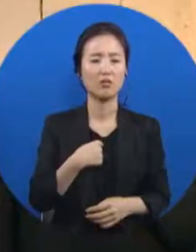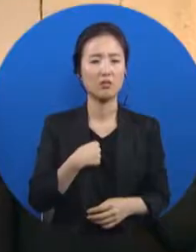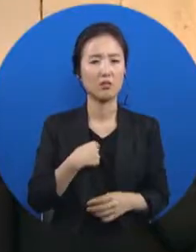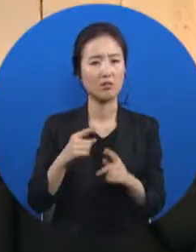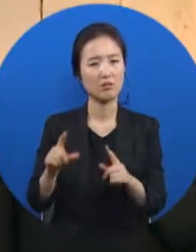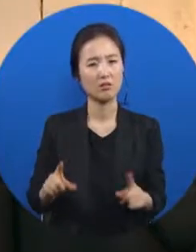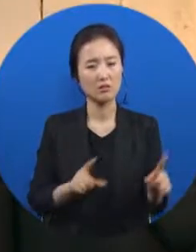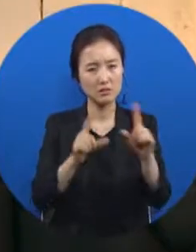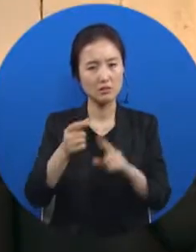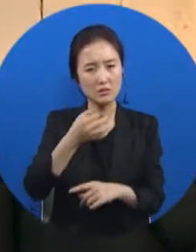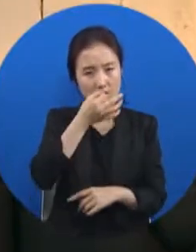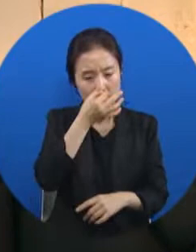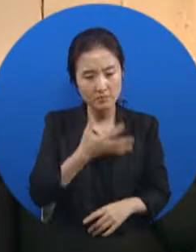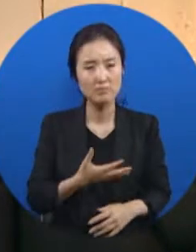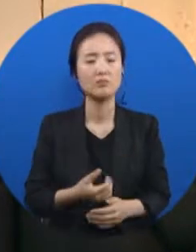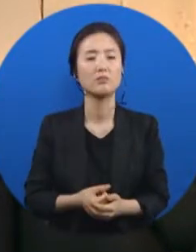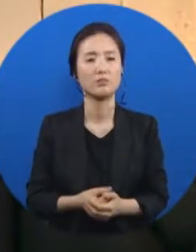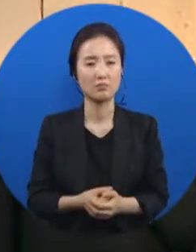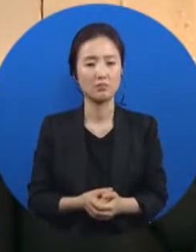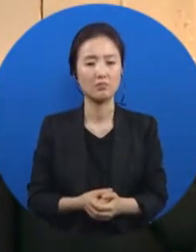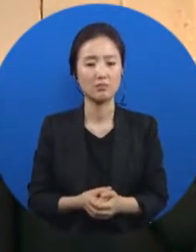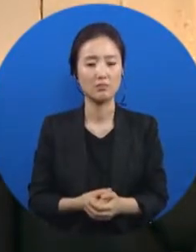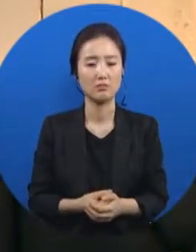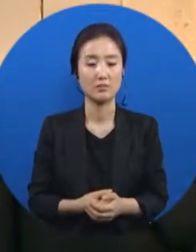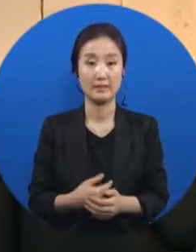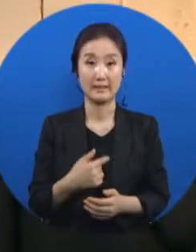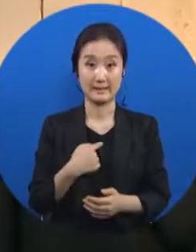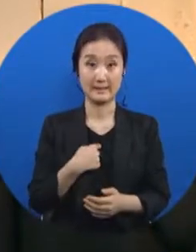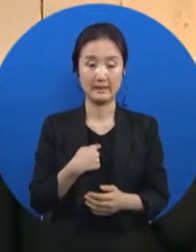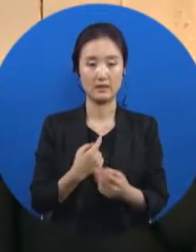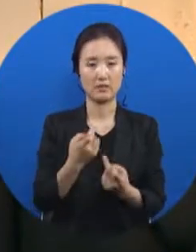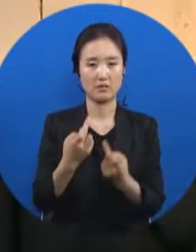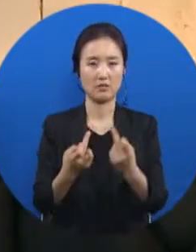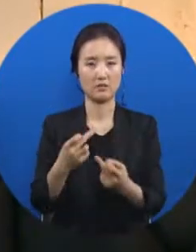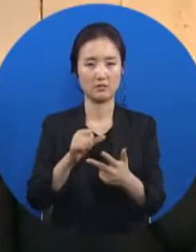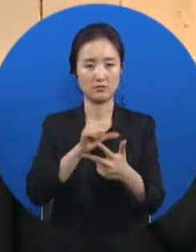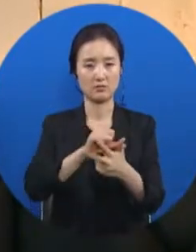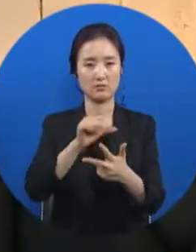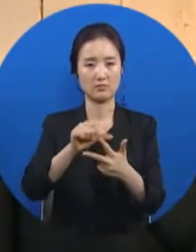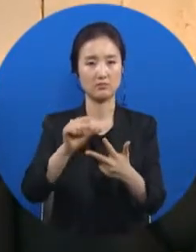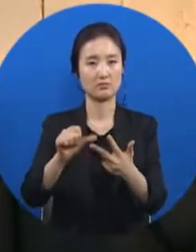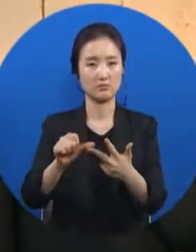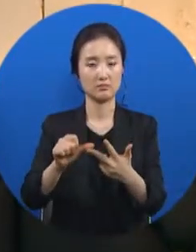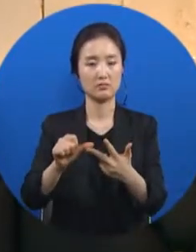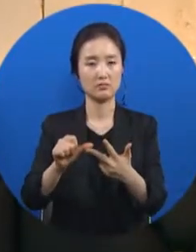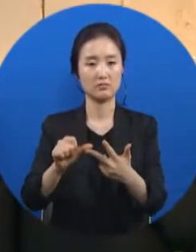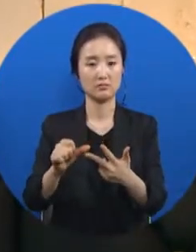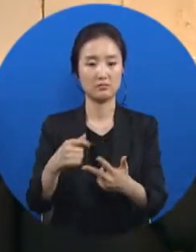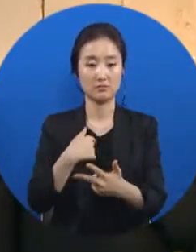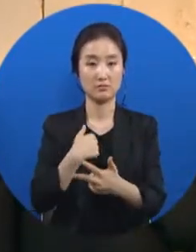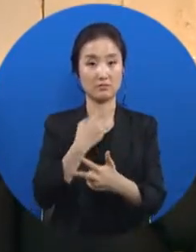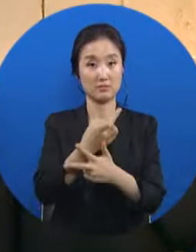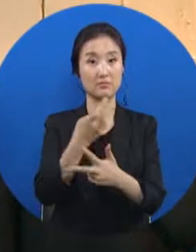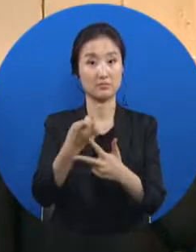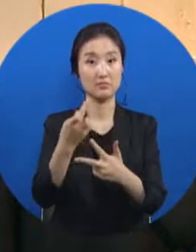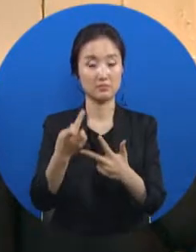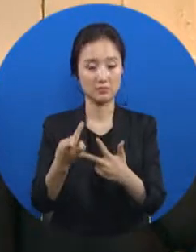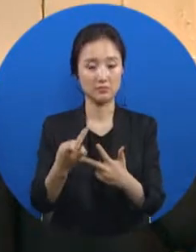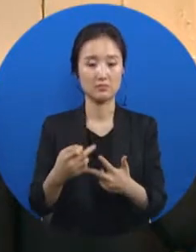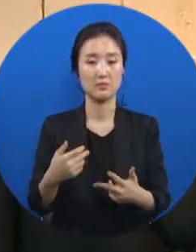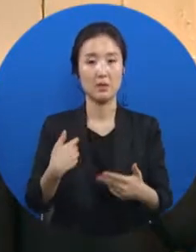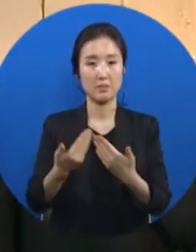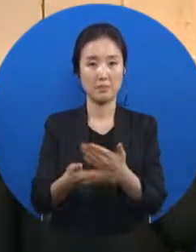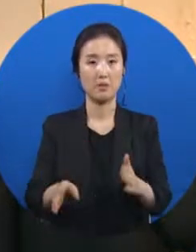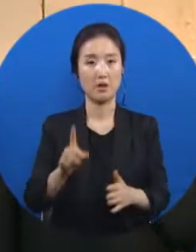그냥 한 집에 저희 삼형제인데 그냥 원래 방 하나에 아버지, 어머니, 저,